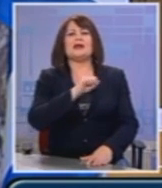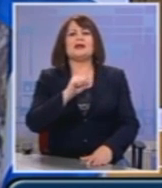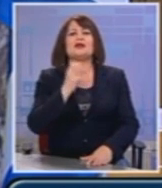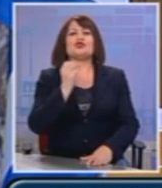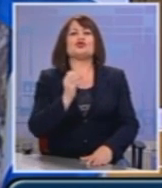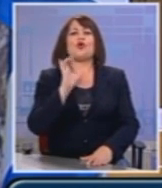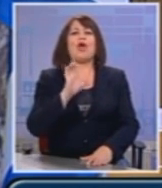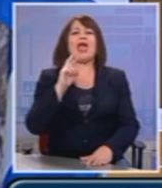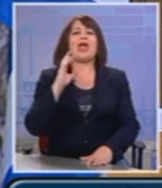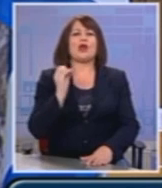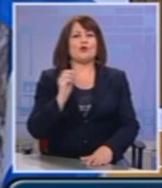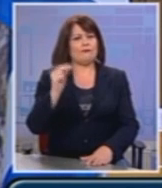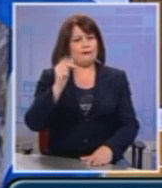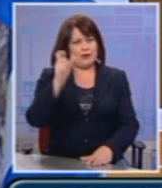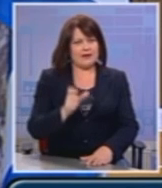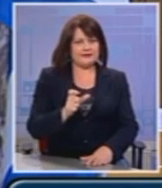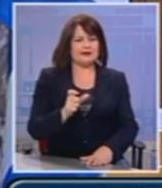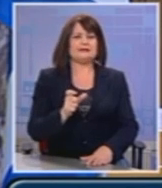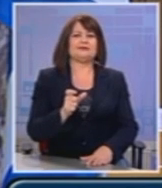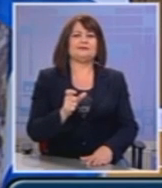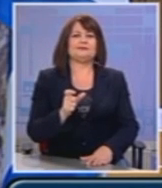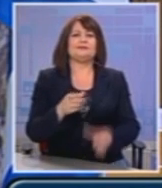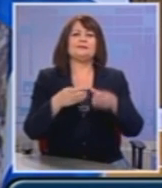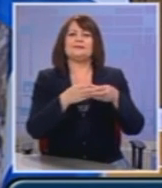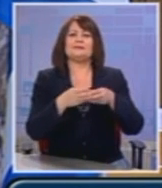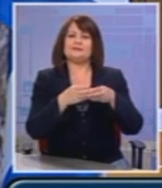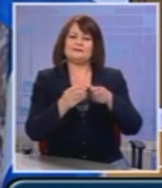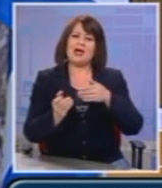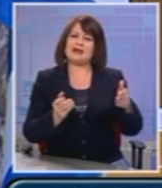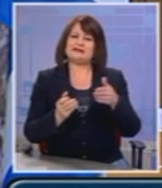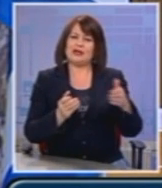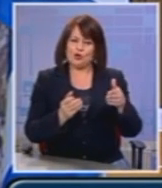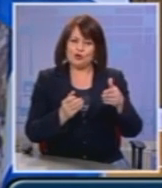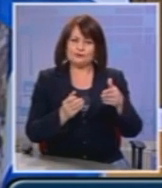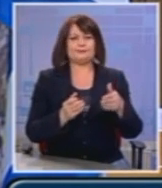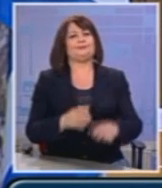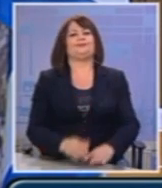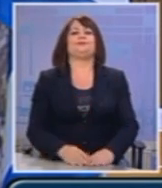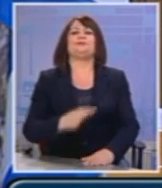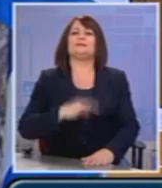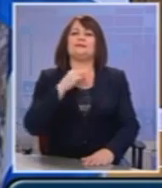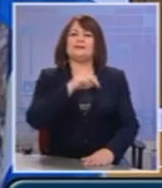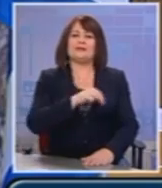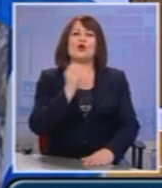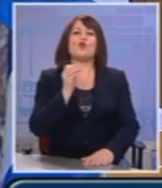σέρο βουλευτή από το μπλόκο της αριστεράς τον κύριο